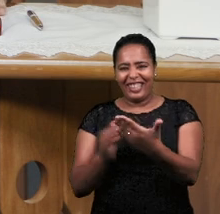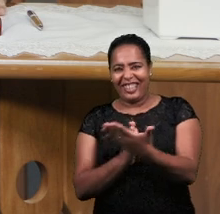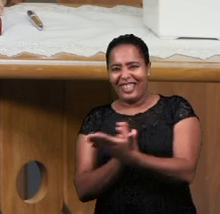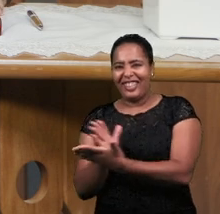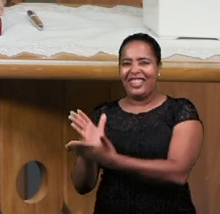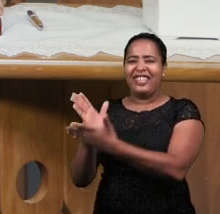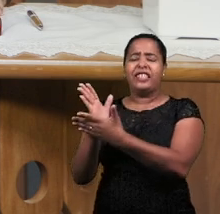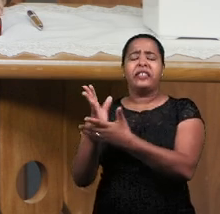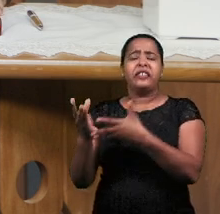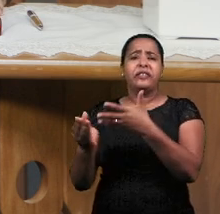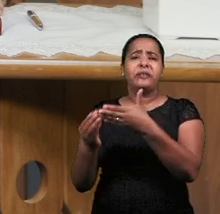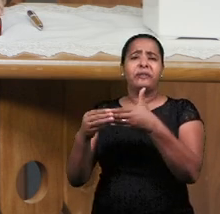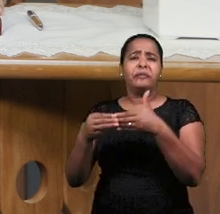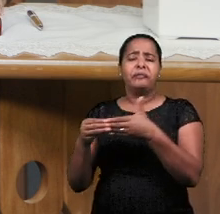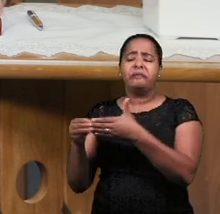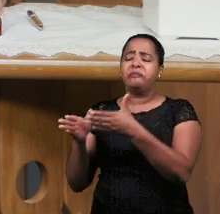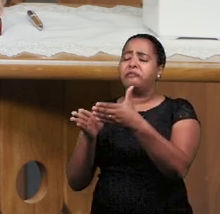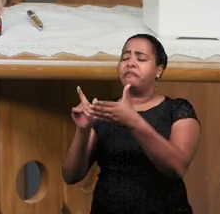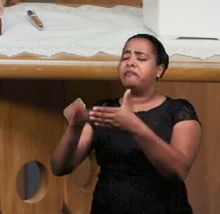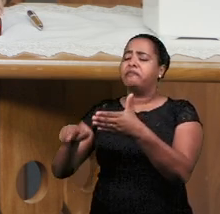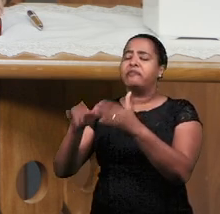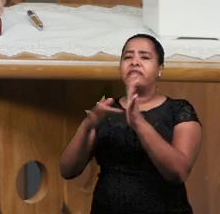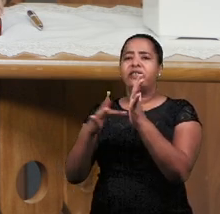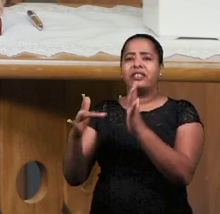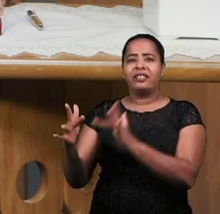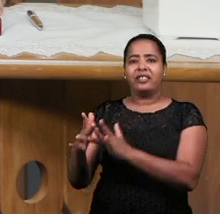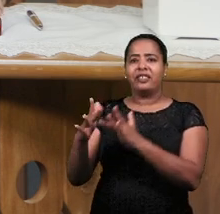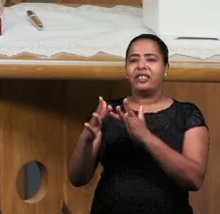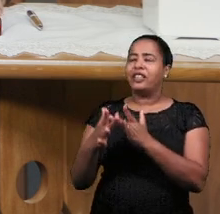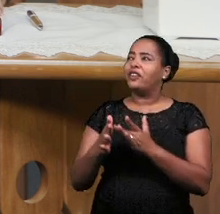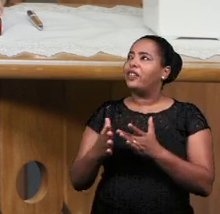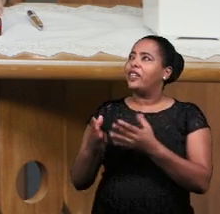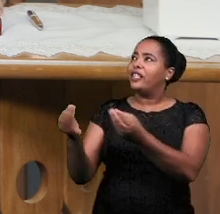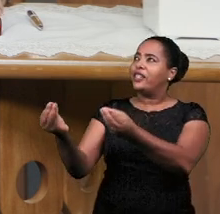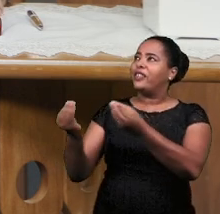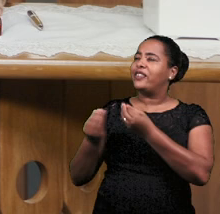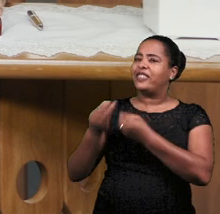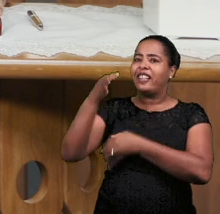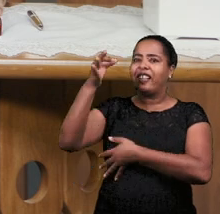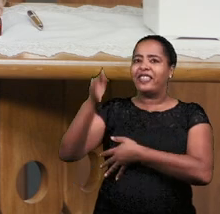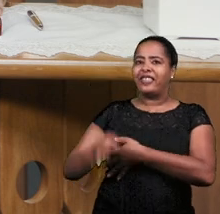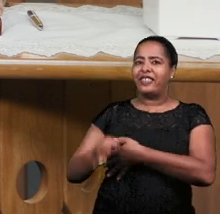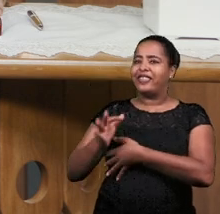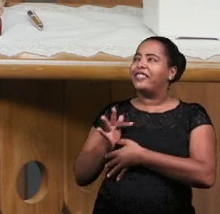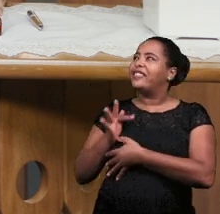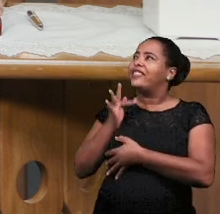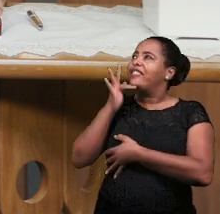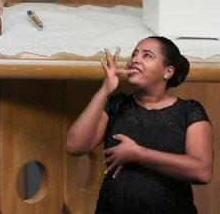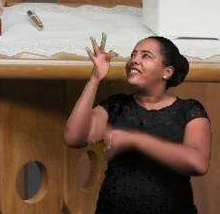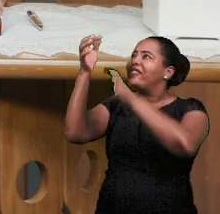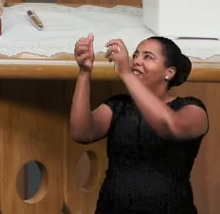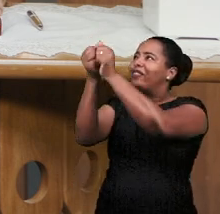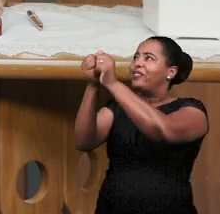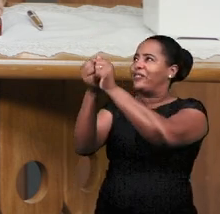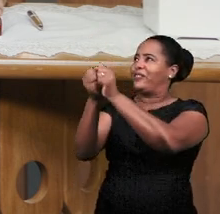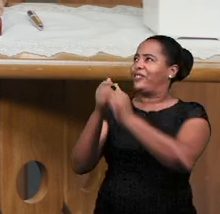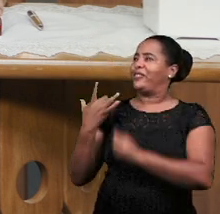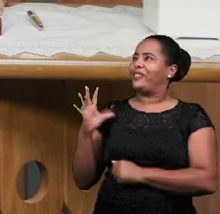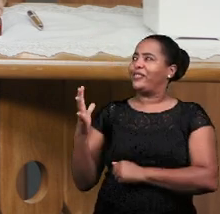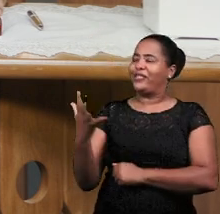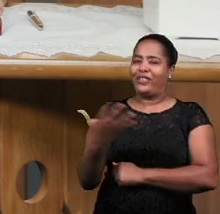vers le chemin qui est Jésus, qui nous amène à une certitude. Nous serons avec toi bientôt, Seigneur.